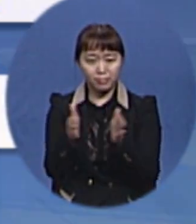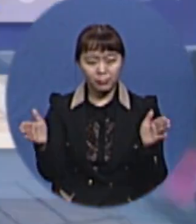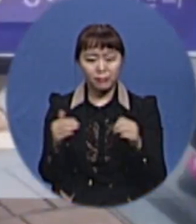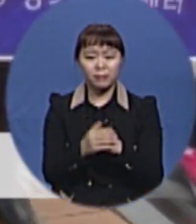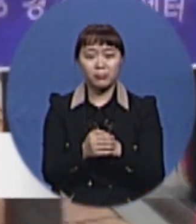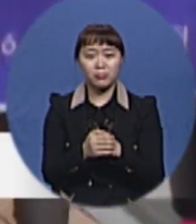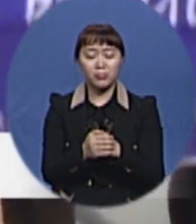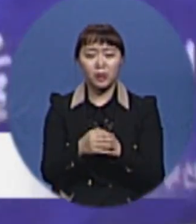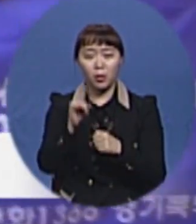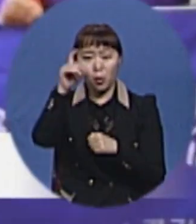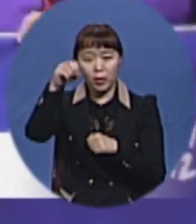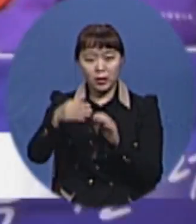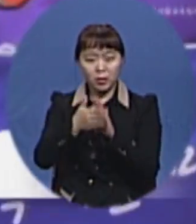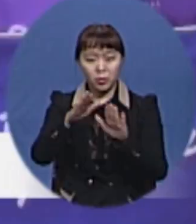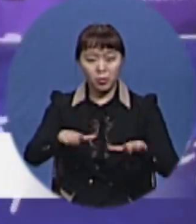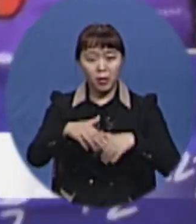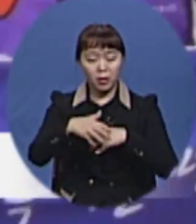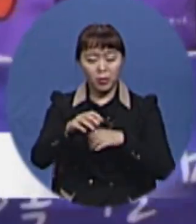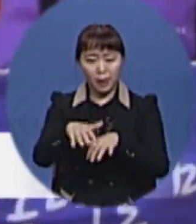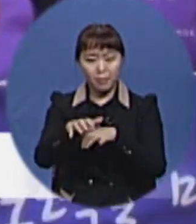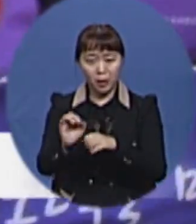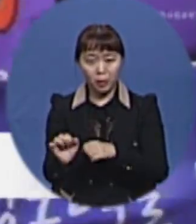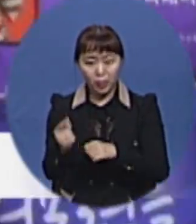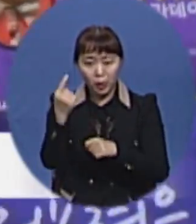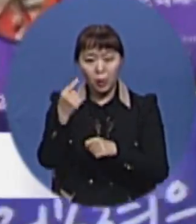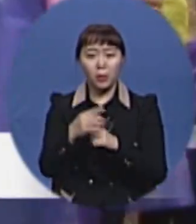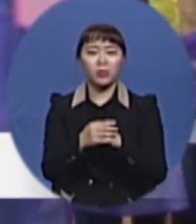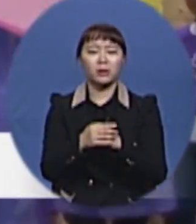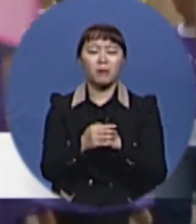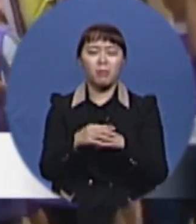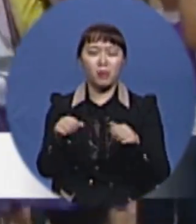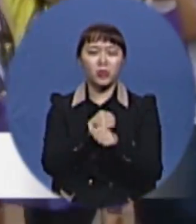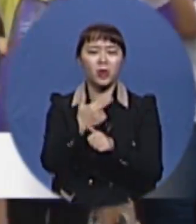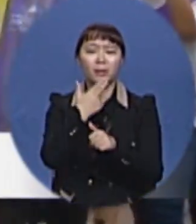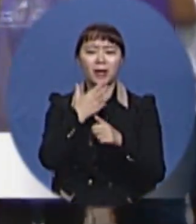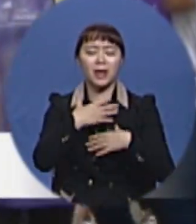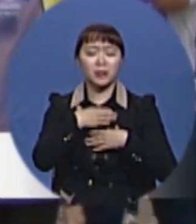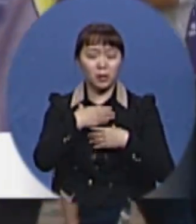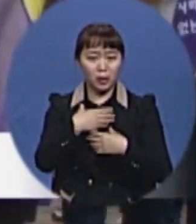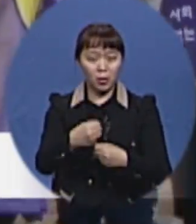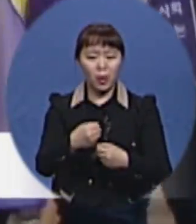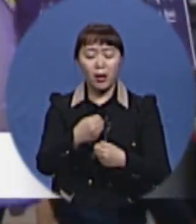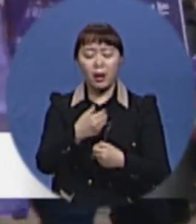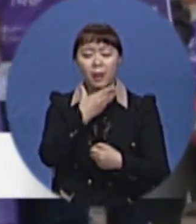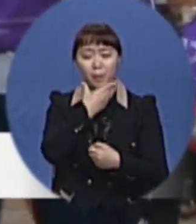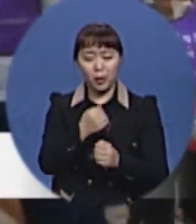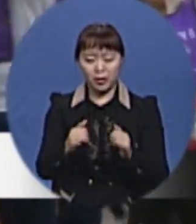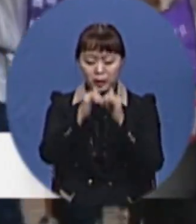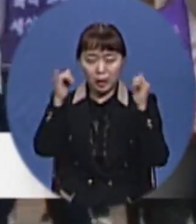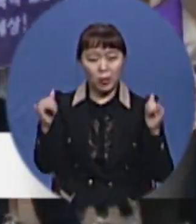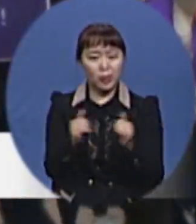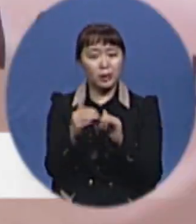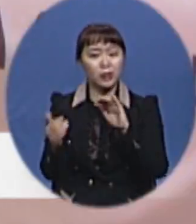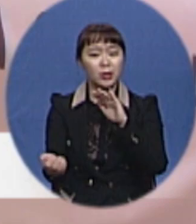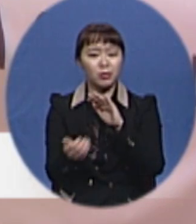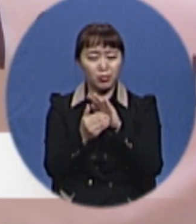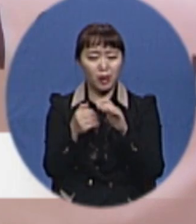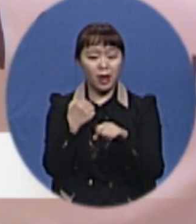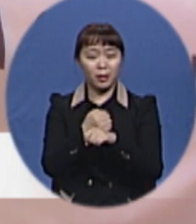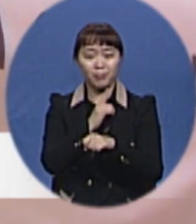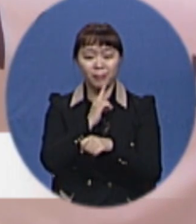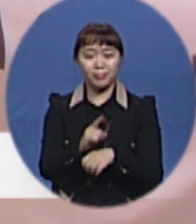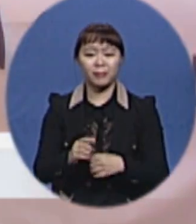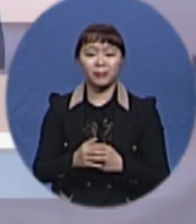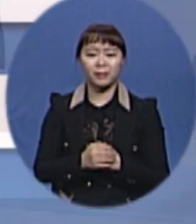진행했습니다. 고양시는 이번 캠페인을 계기로 고양시가 폭력 없는 안전하고 행복한 사회를 만들어 나가겠다고